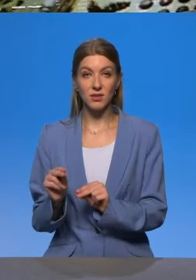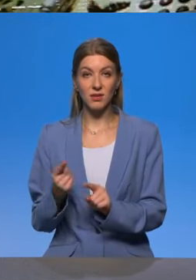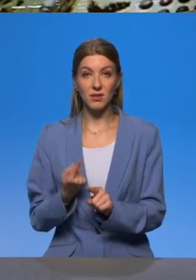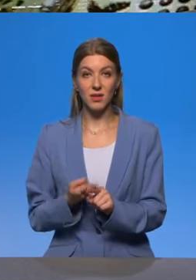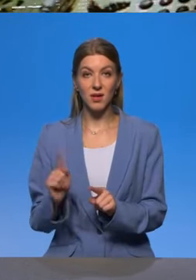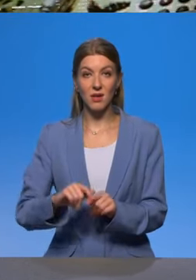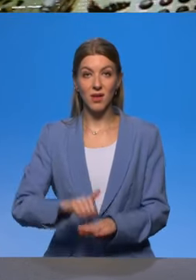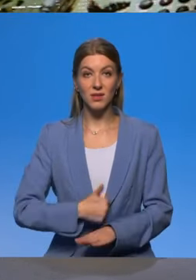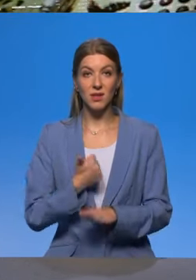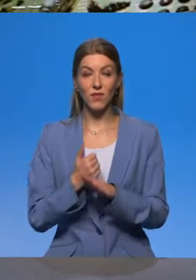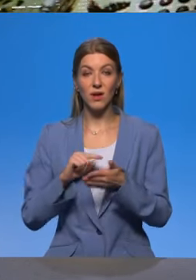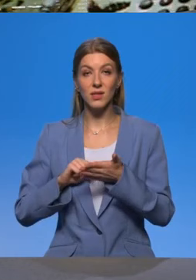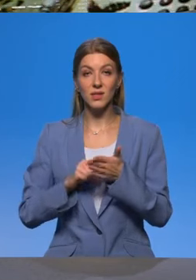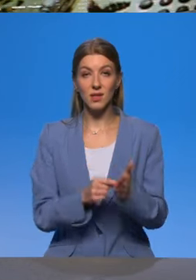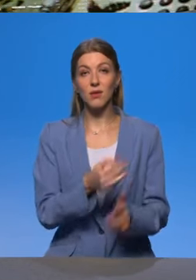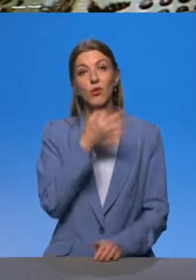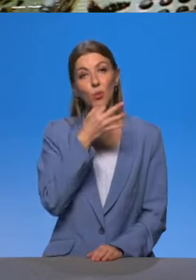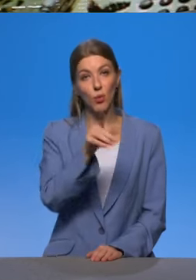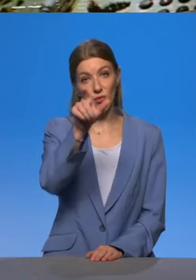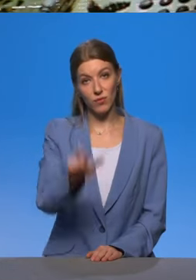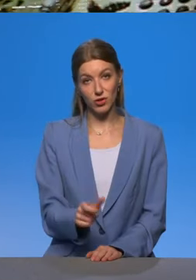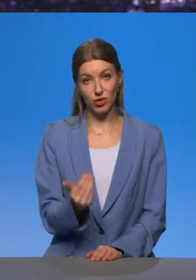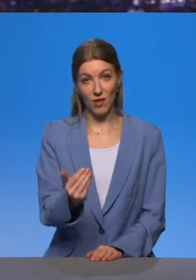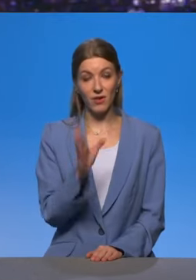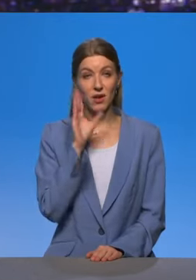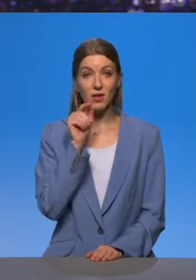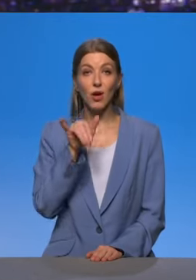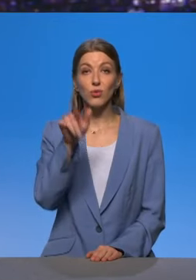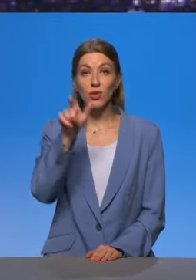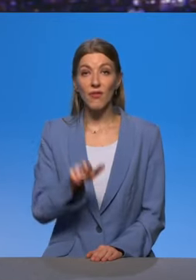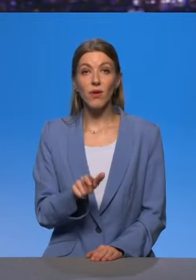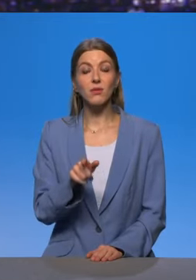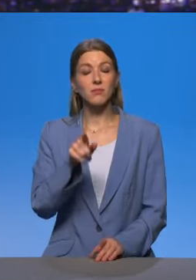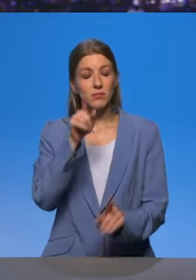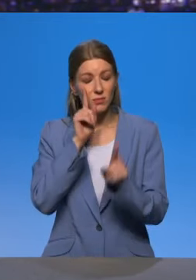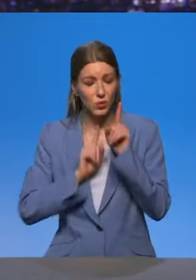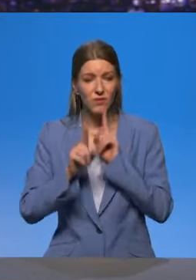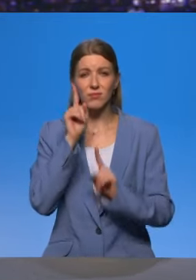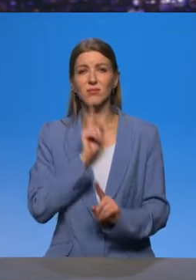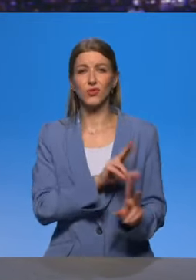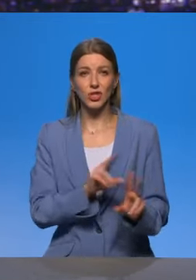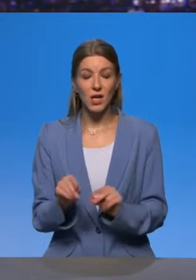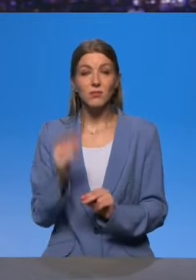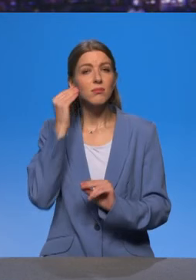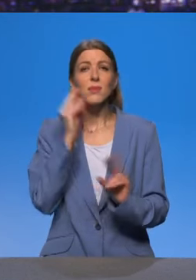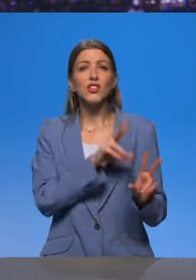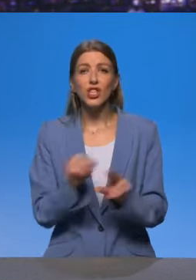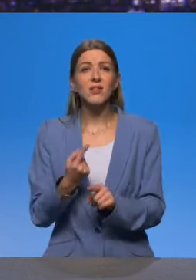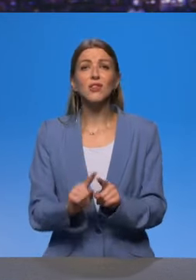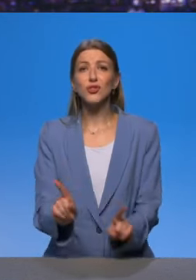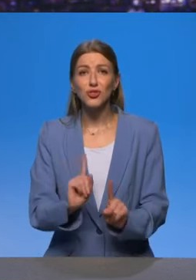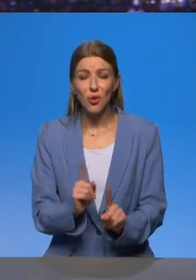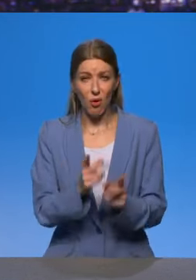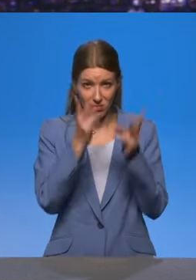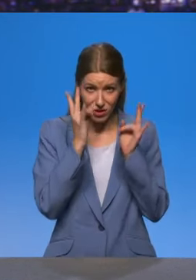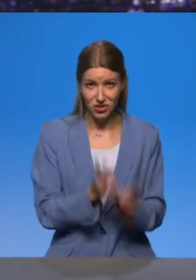любого человека. И когда он в этом состоянии пребывает, его все удовлетворяет, ну, то есть счастье – это отсутствие несчастья. То есть, по большому счету, тех